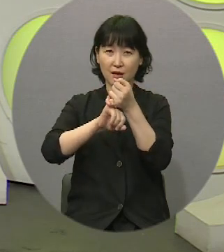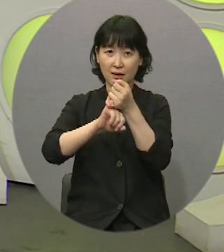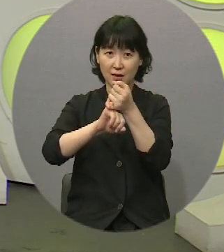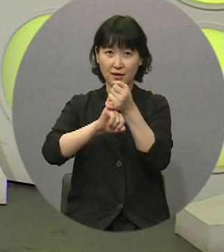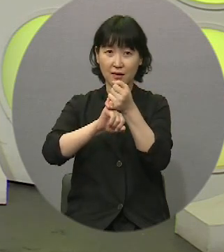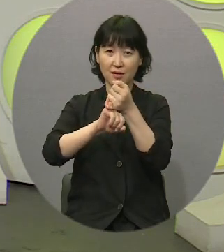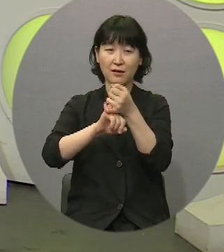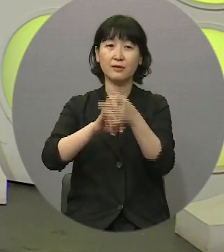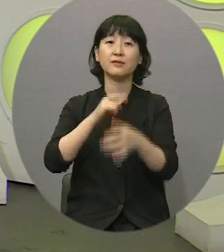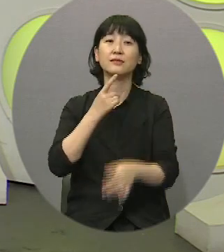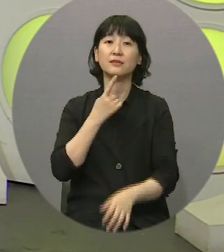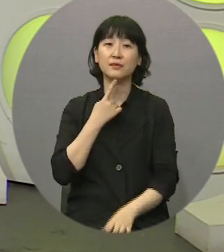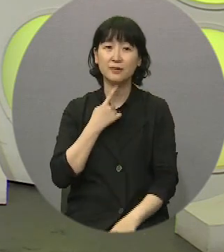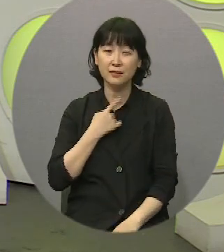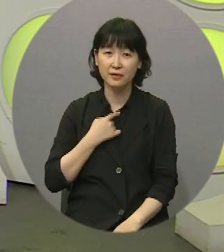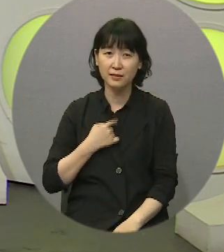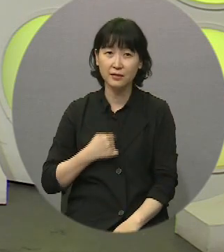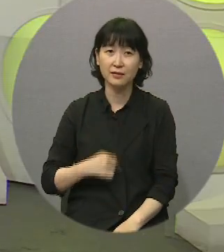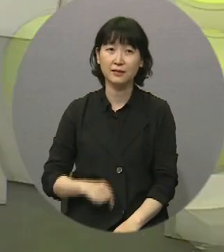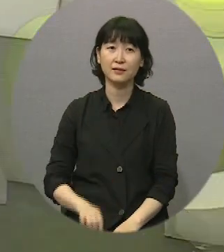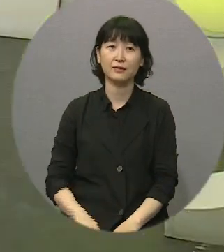언약했었지